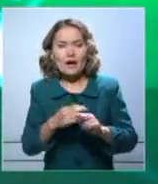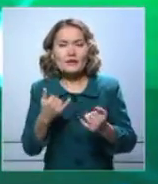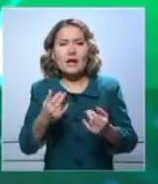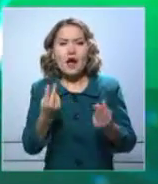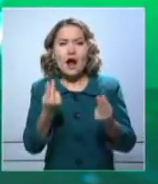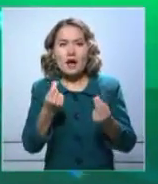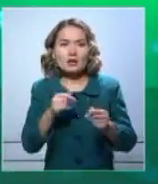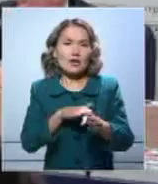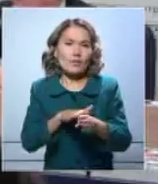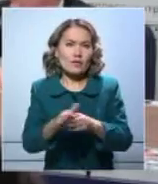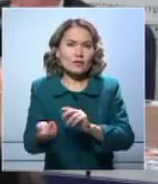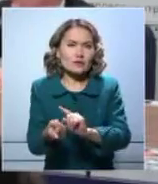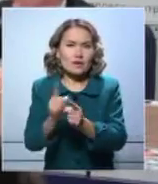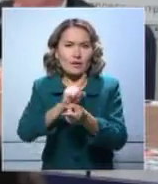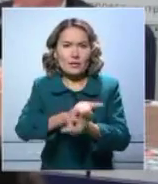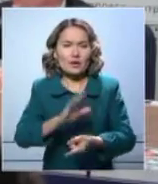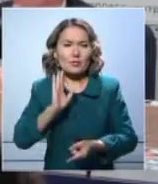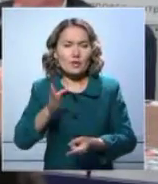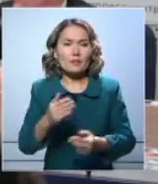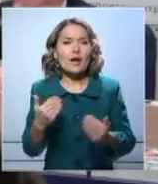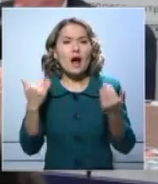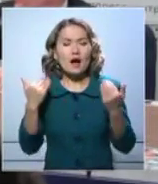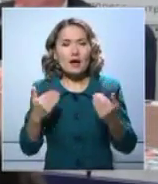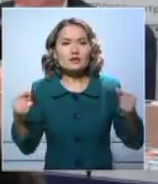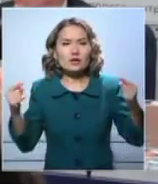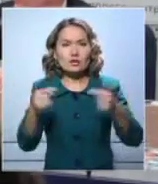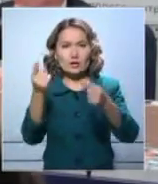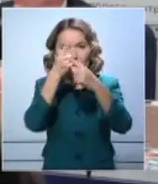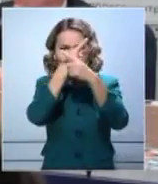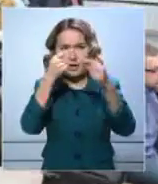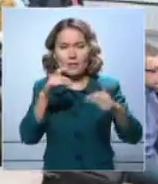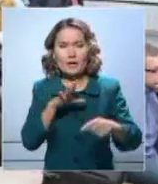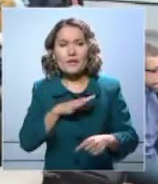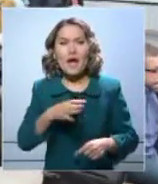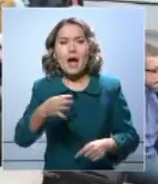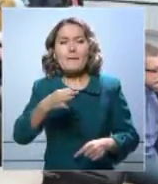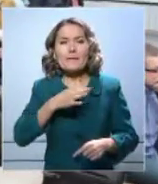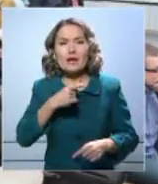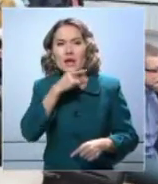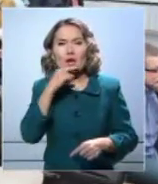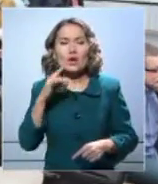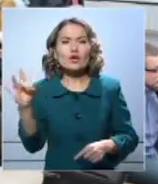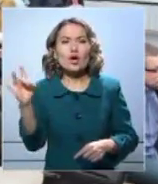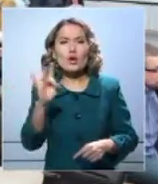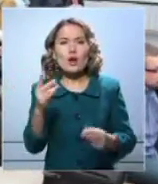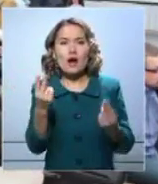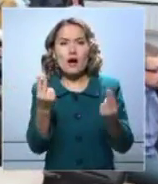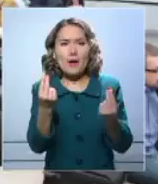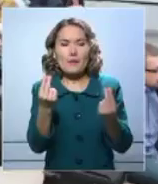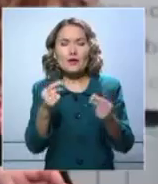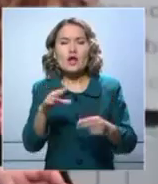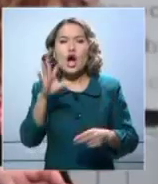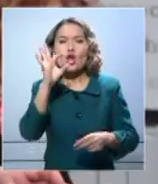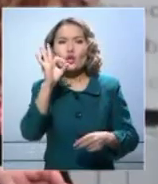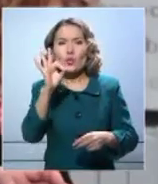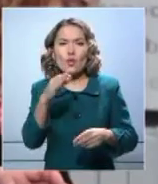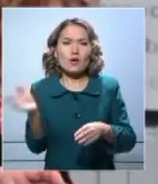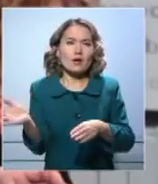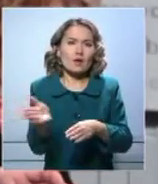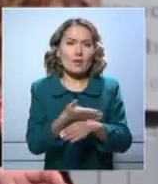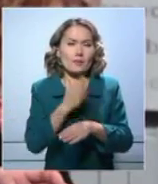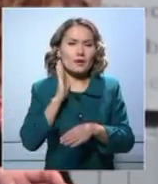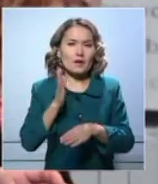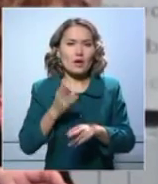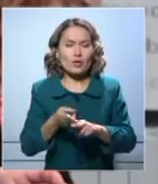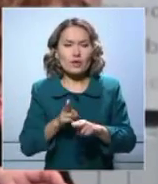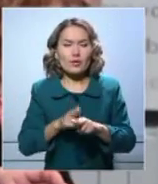жүргізіледі. Ұлттық банк бұл процесінің жариялы түрде өтуіне мүдделі. Беларусь рублінің деноминациясы жайында Александр Лукашенко